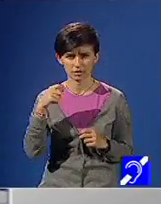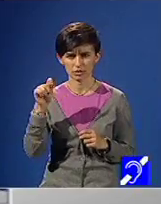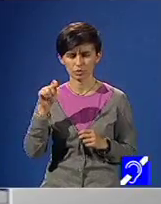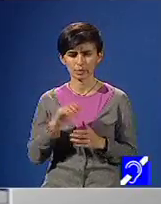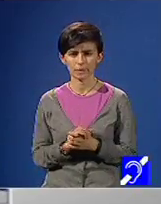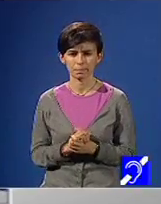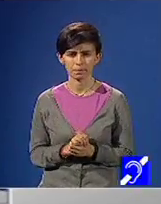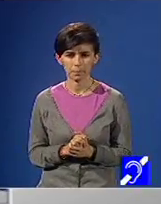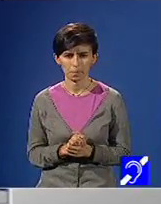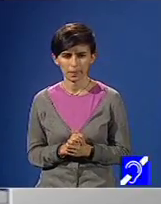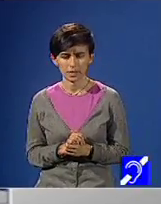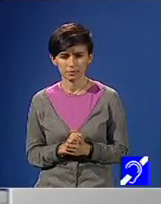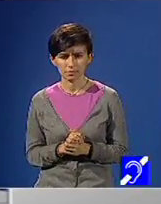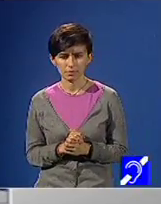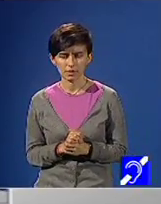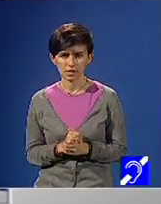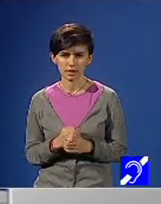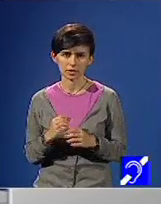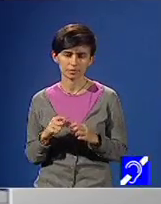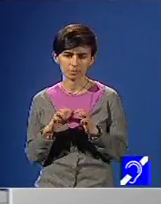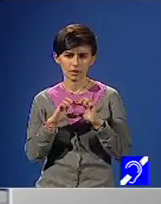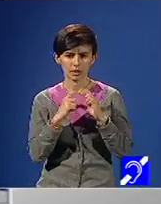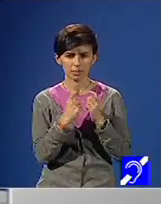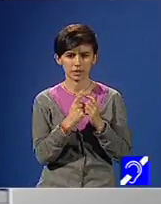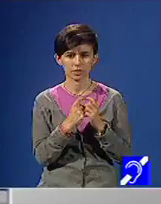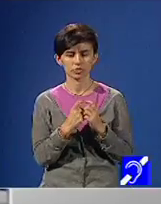care jucăm, deci contează foarte mult, mingile de antrenament,